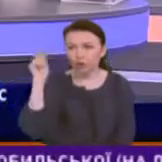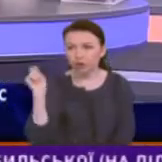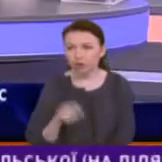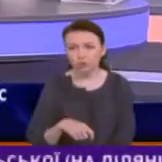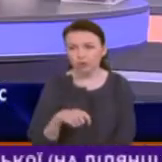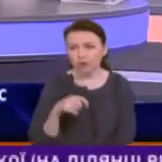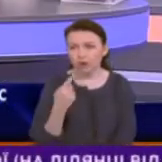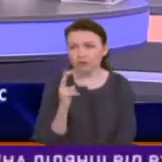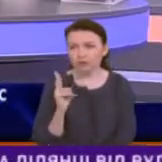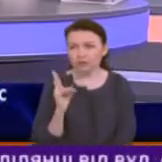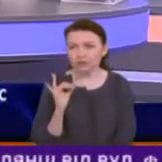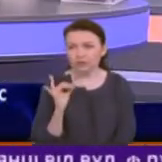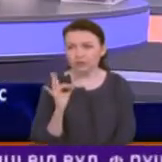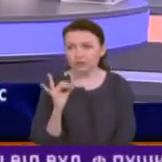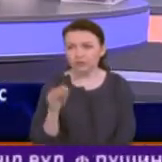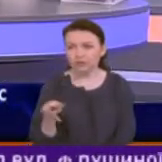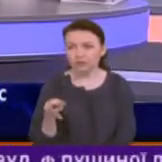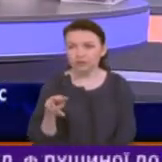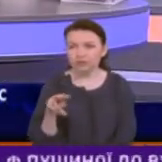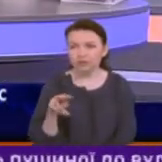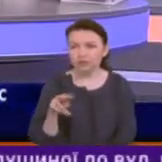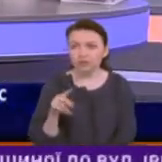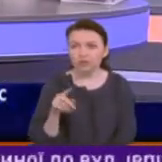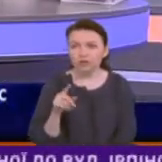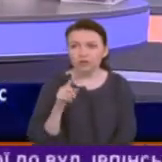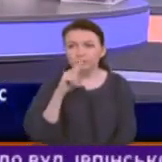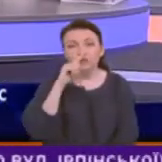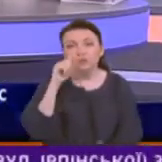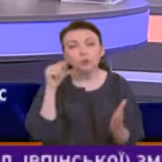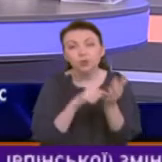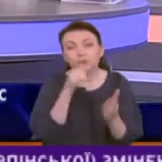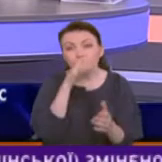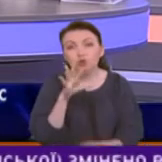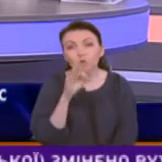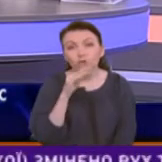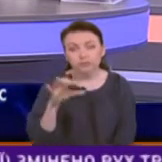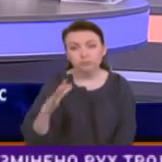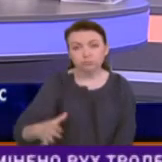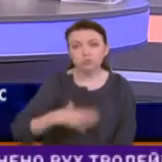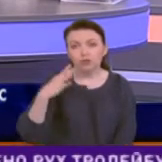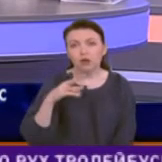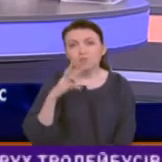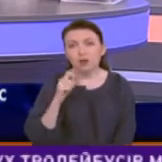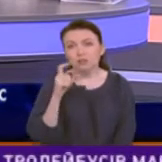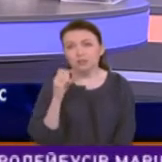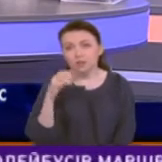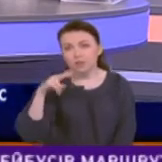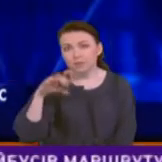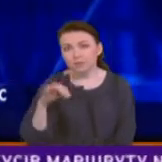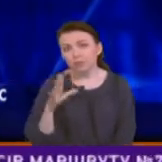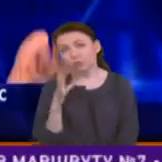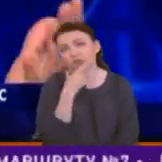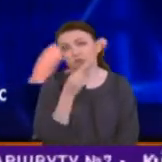до території України. Навіть в офіс йому не можна буде потрапити на колишню вулицю Мазепи, тепер Лаврську. Такий буде офіс